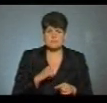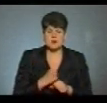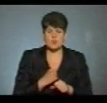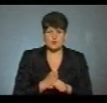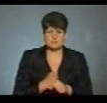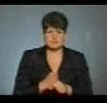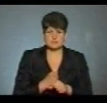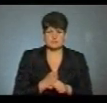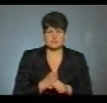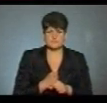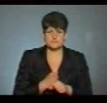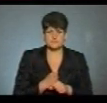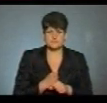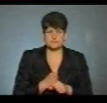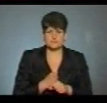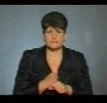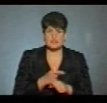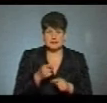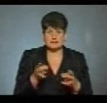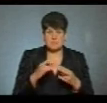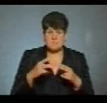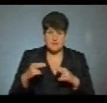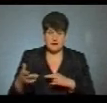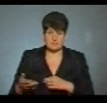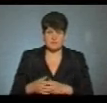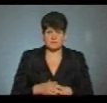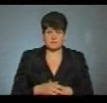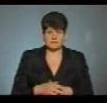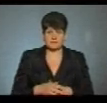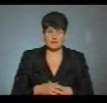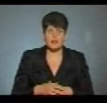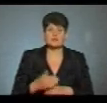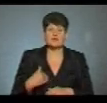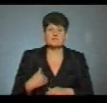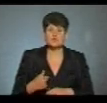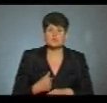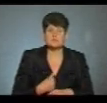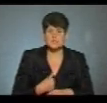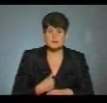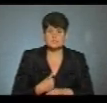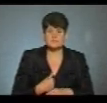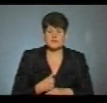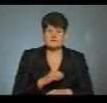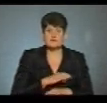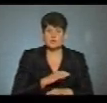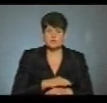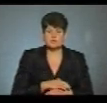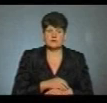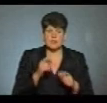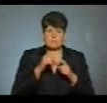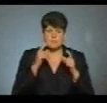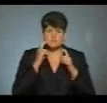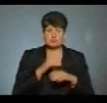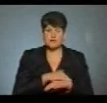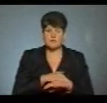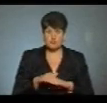на генератор аерозолю. Її треба міняти. А навіщо мені використовувати маску на